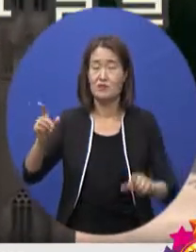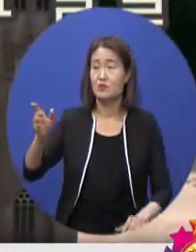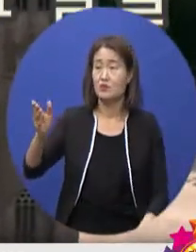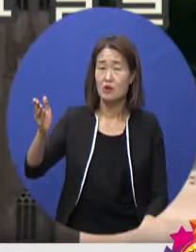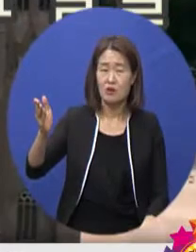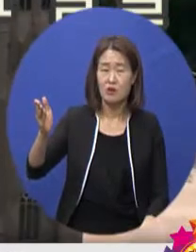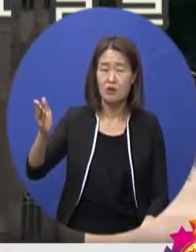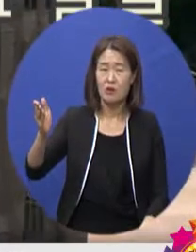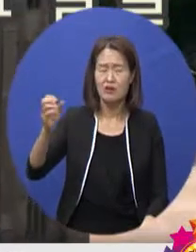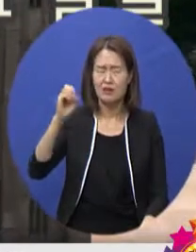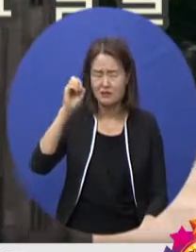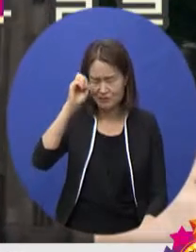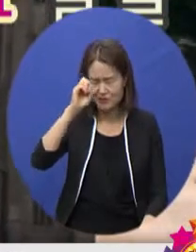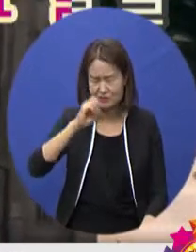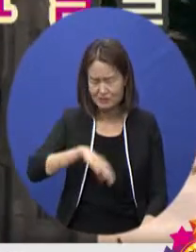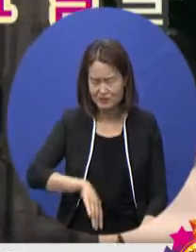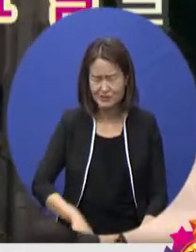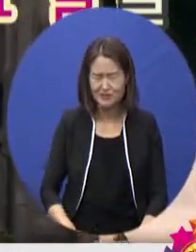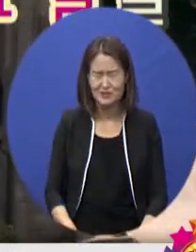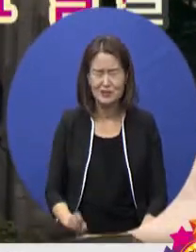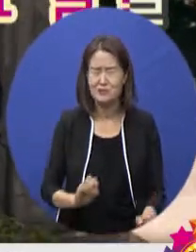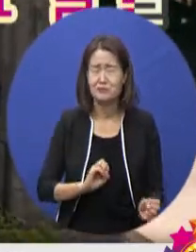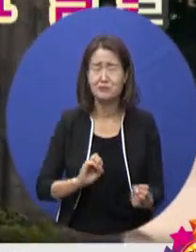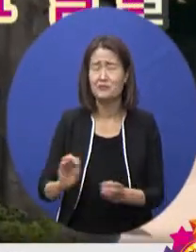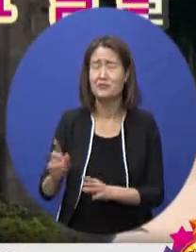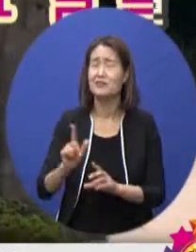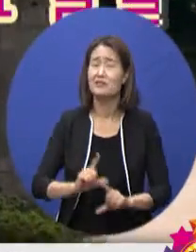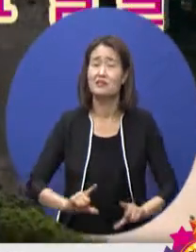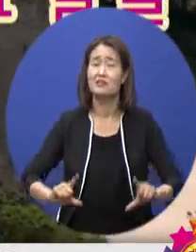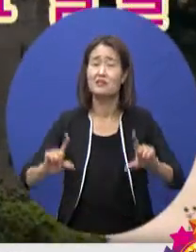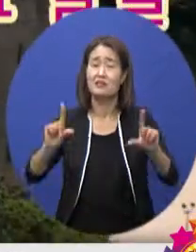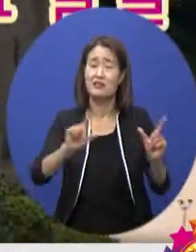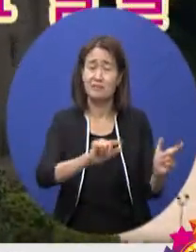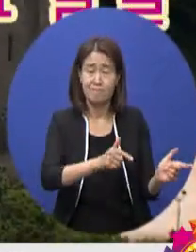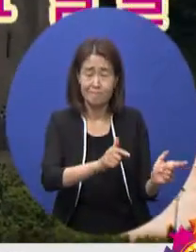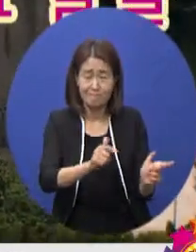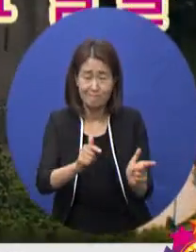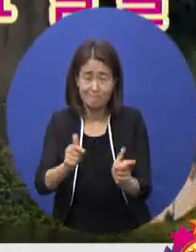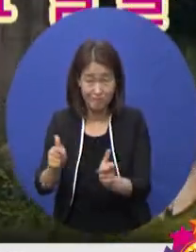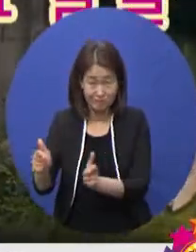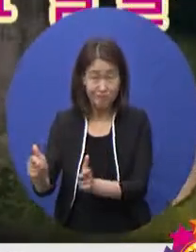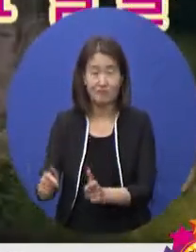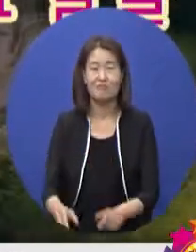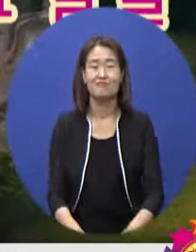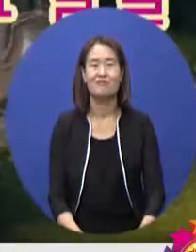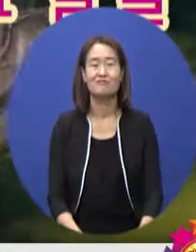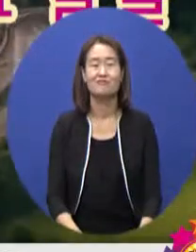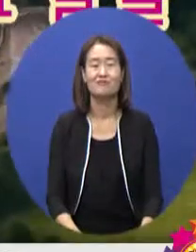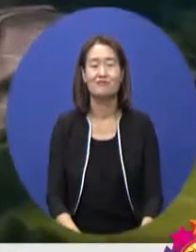허공 속에 묻힌 그날이